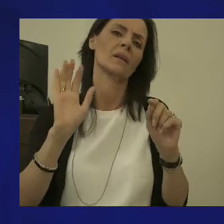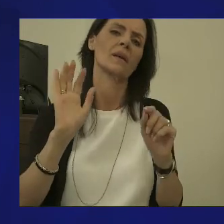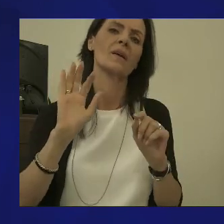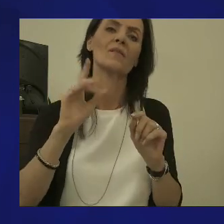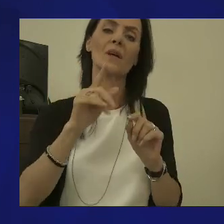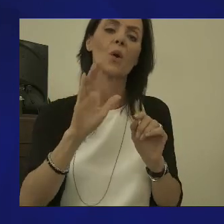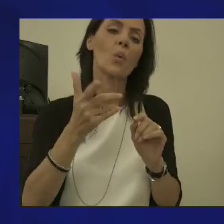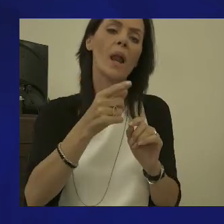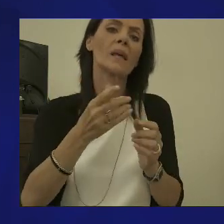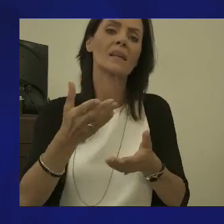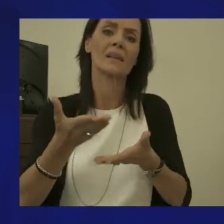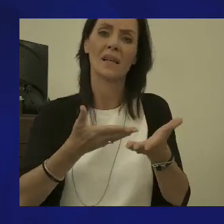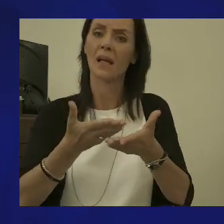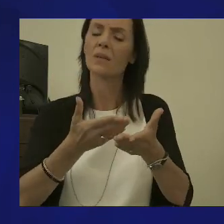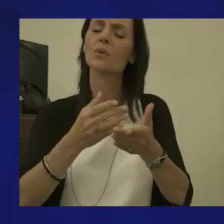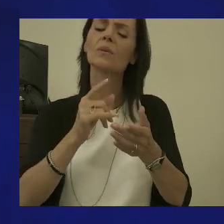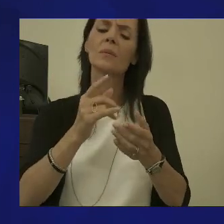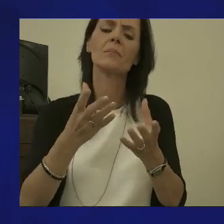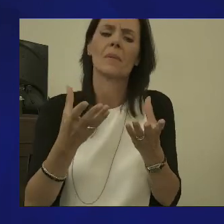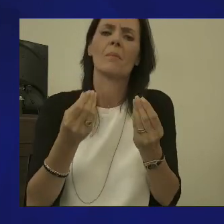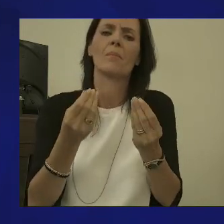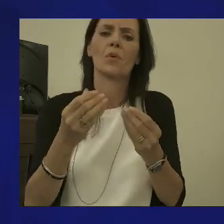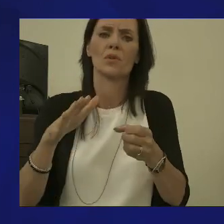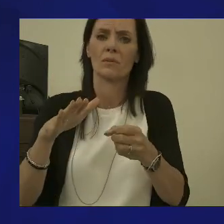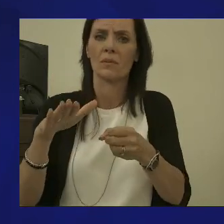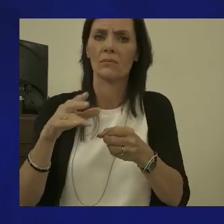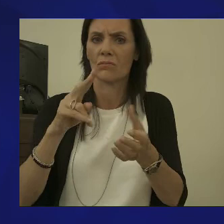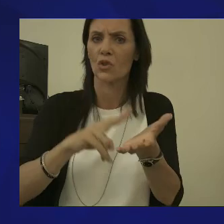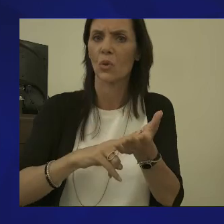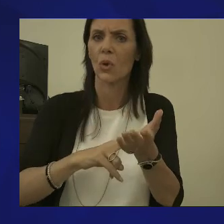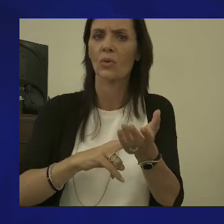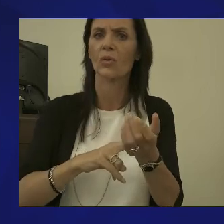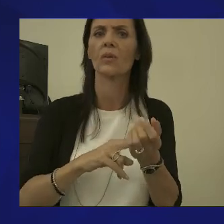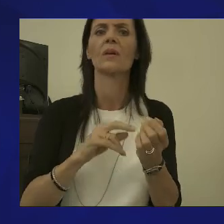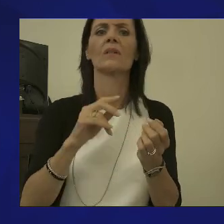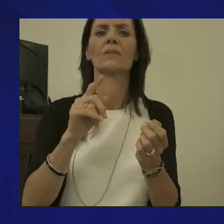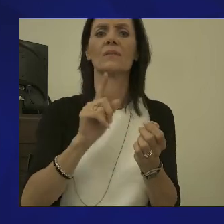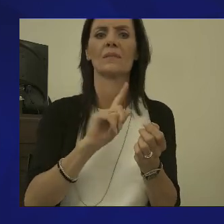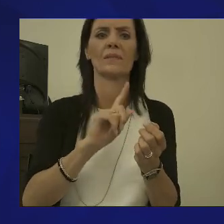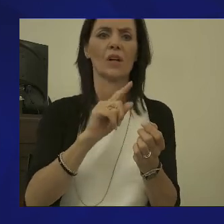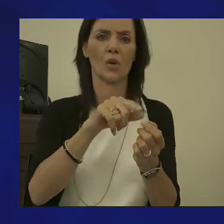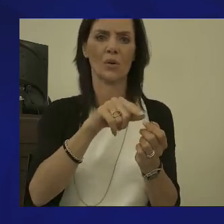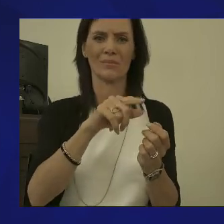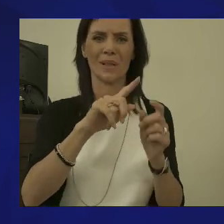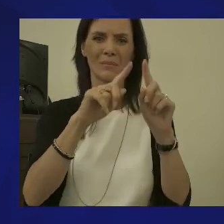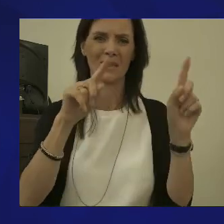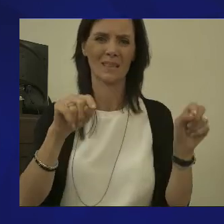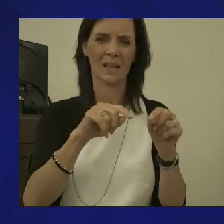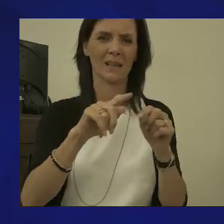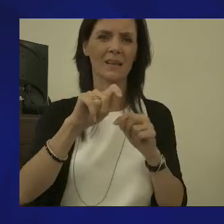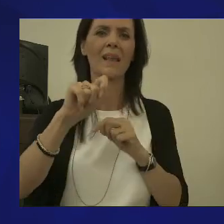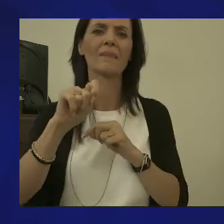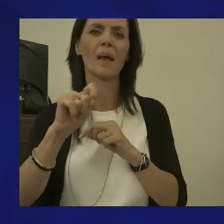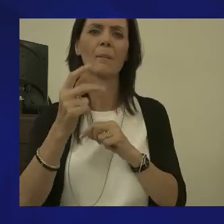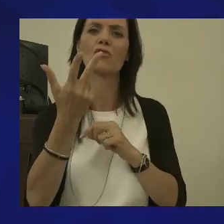אומר התייחסות שלא יקבל את מלוא הזכויות, בין אם בטאבה ובין אם, ובוודאי לא במסגרת תמ"א